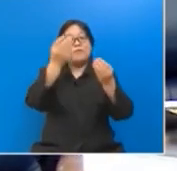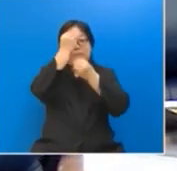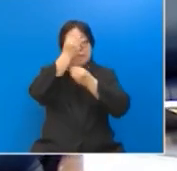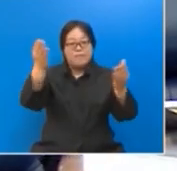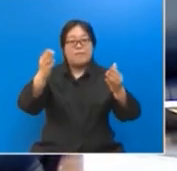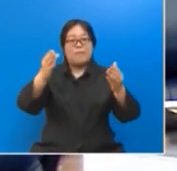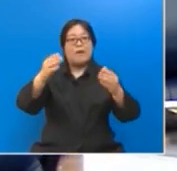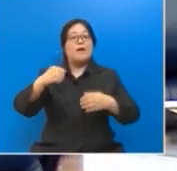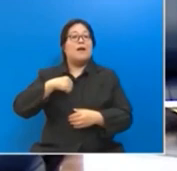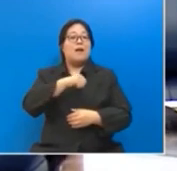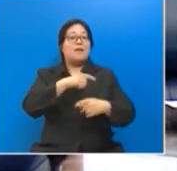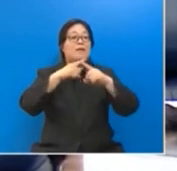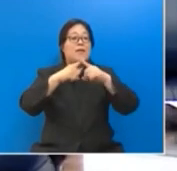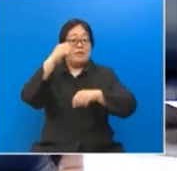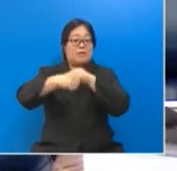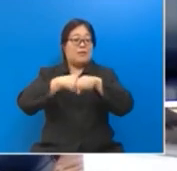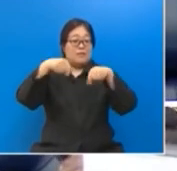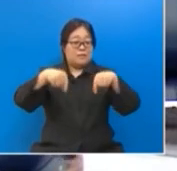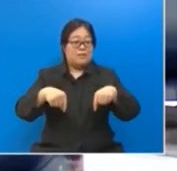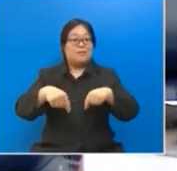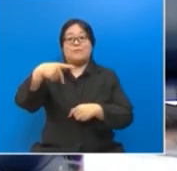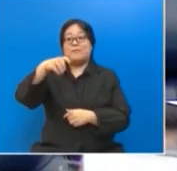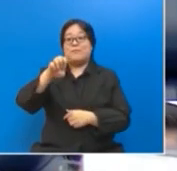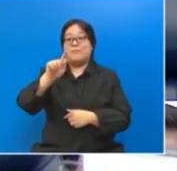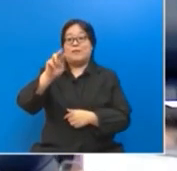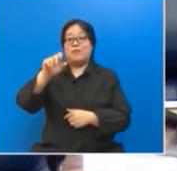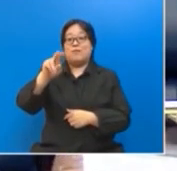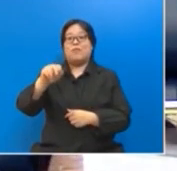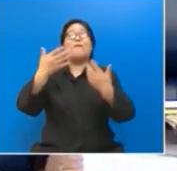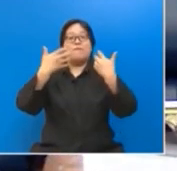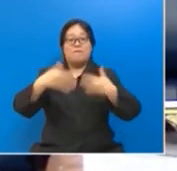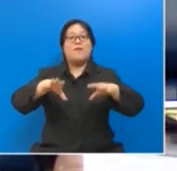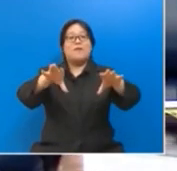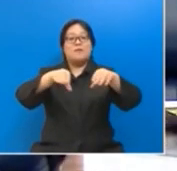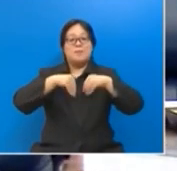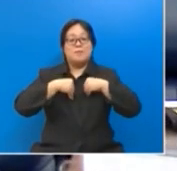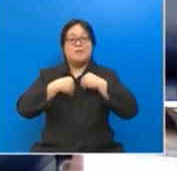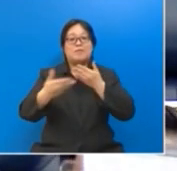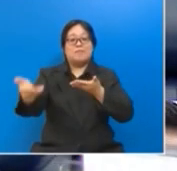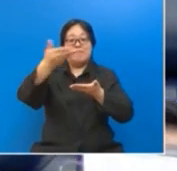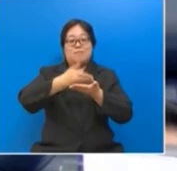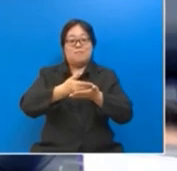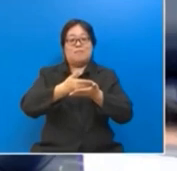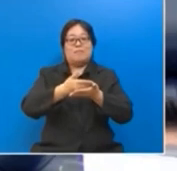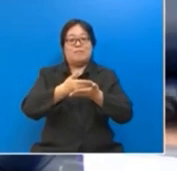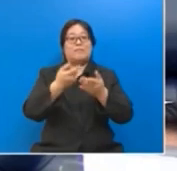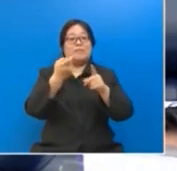ahli dewan, pada tahun ini sahaja Petronas telah menerima aplikasi daripada pemohon